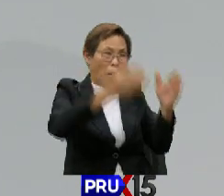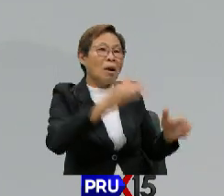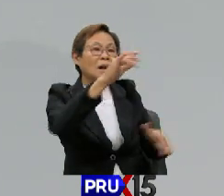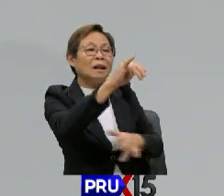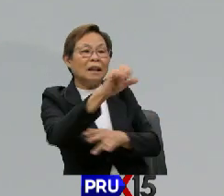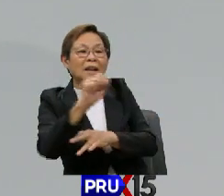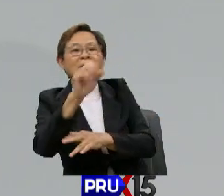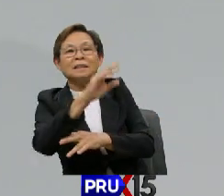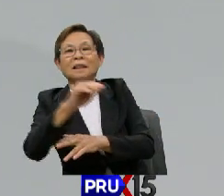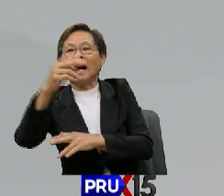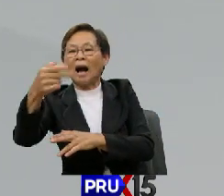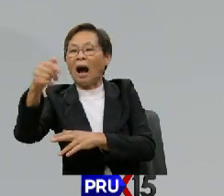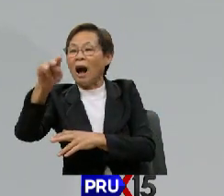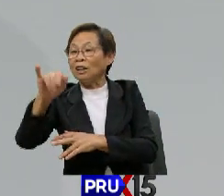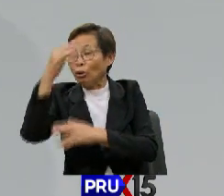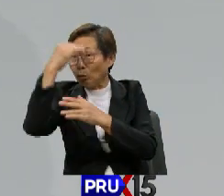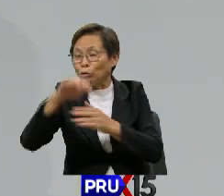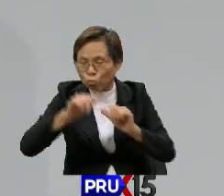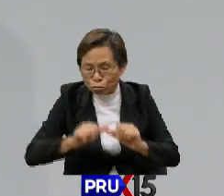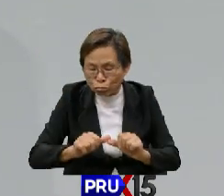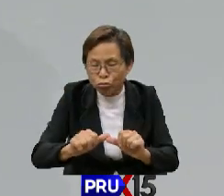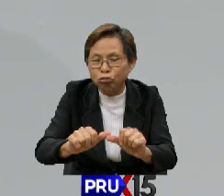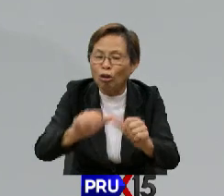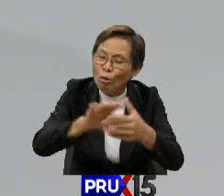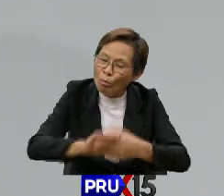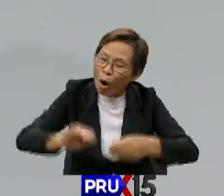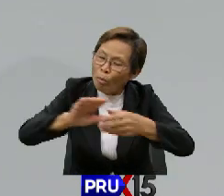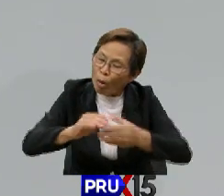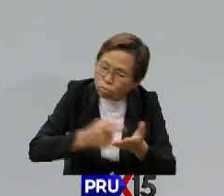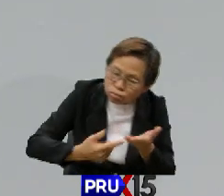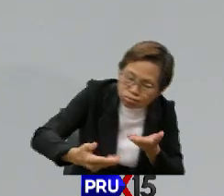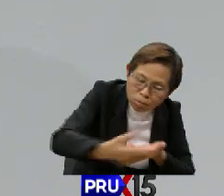Ismail dan juga Hani untuk meneruskan diskusi untuk